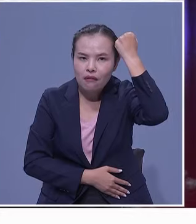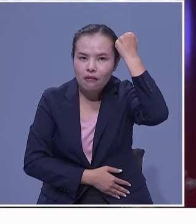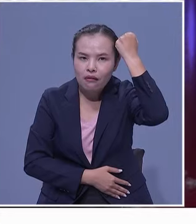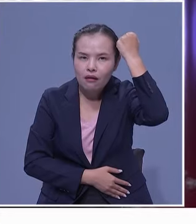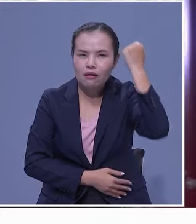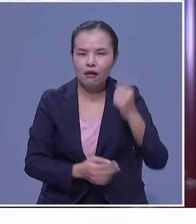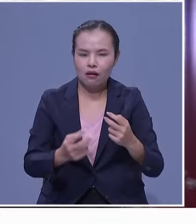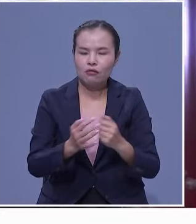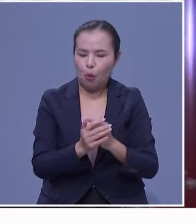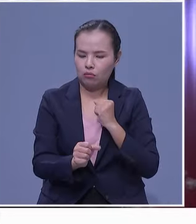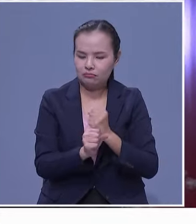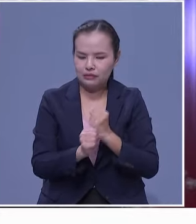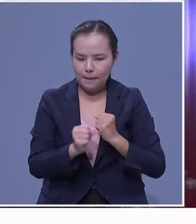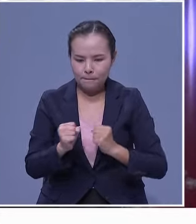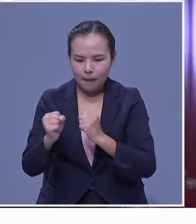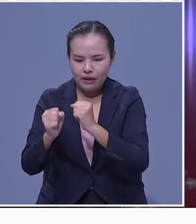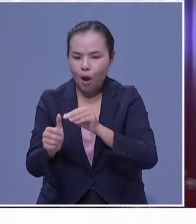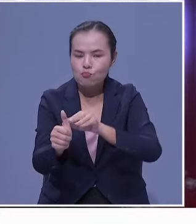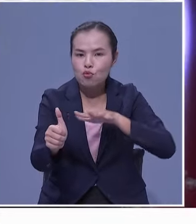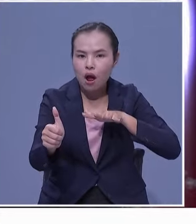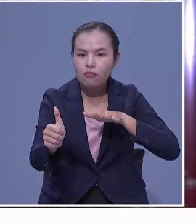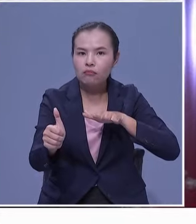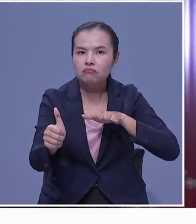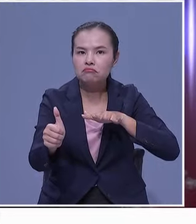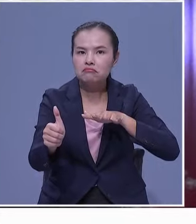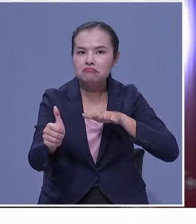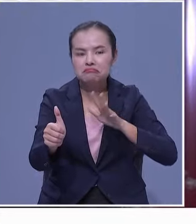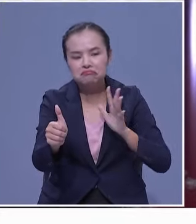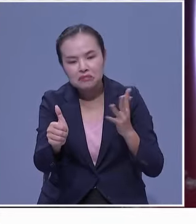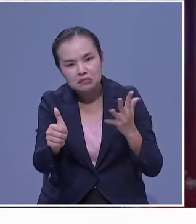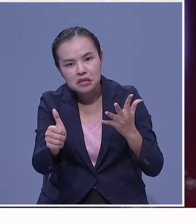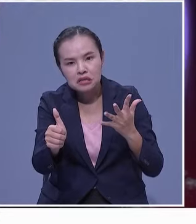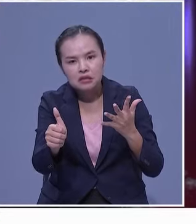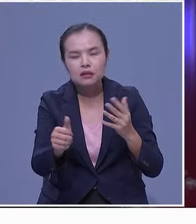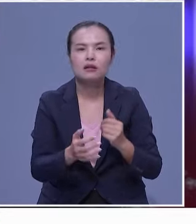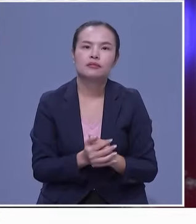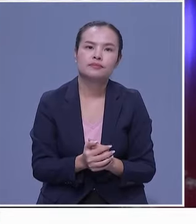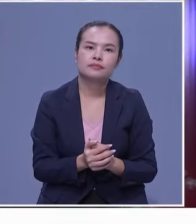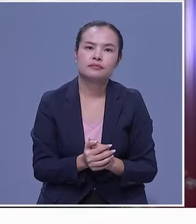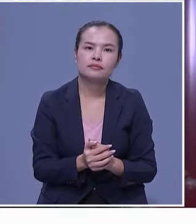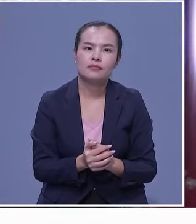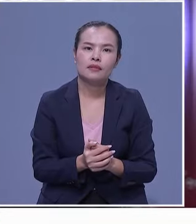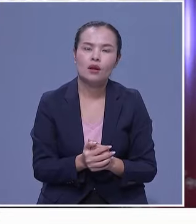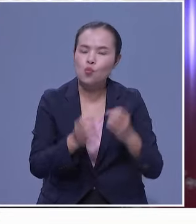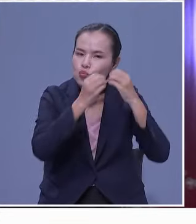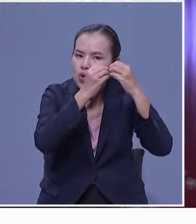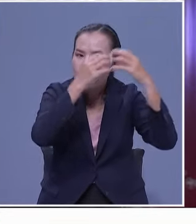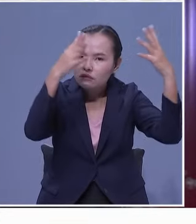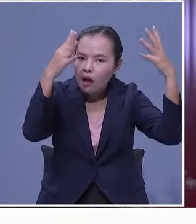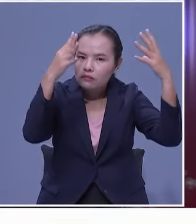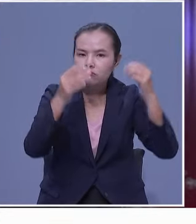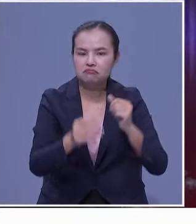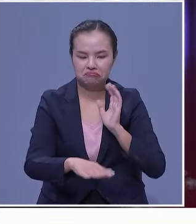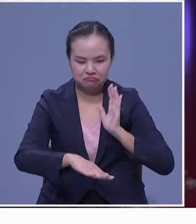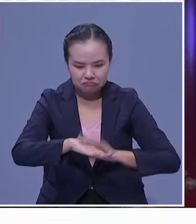จน์ถึงความเป็นภาวะผู้นำไม่ได้พิสูจน์ถึงการมีวิสัยทัศน์และความ